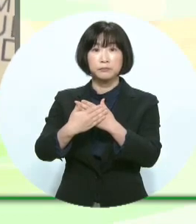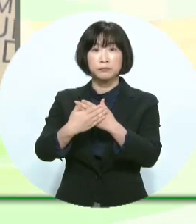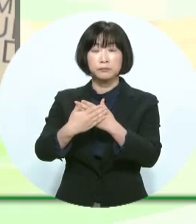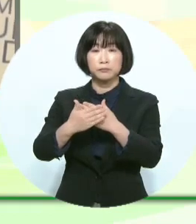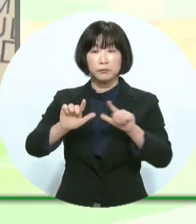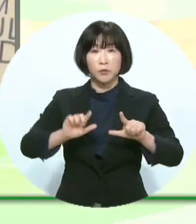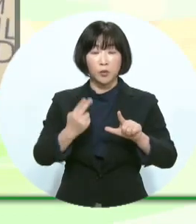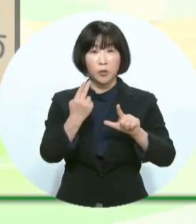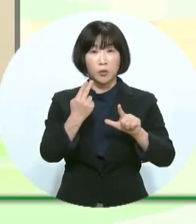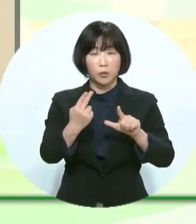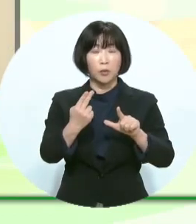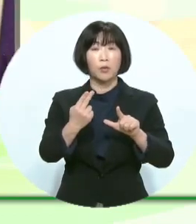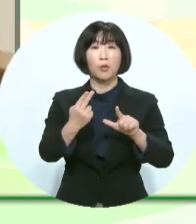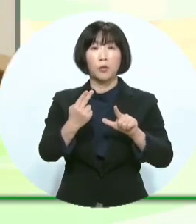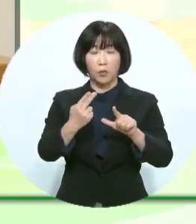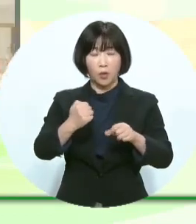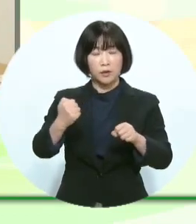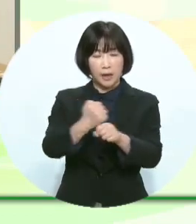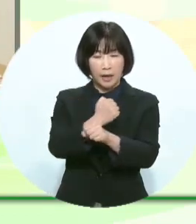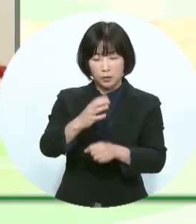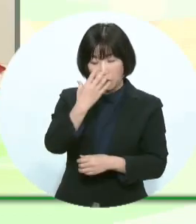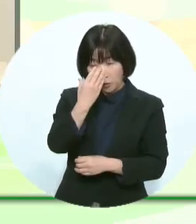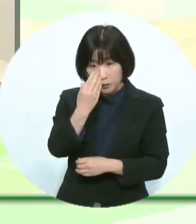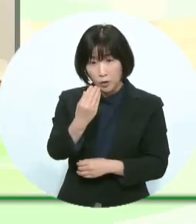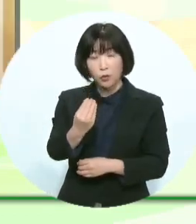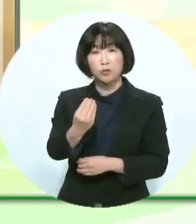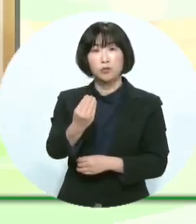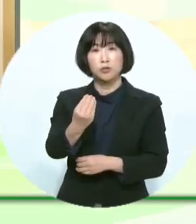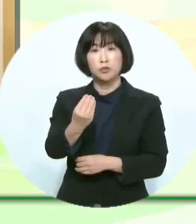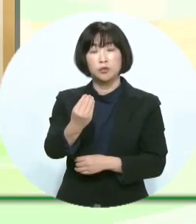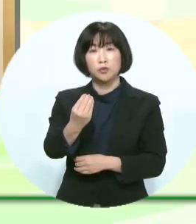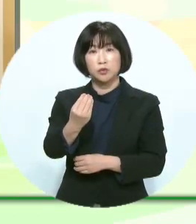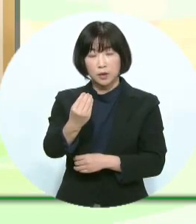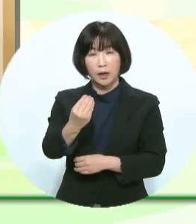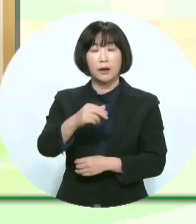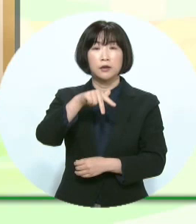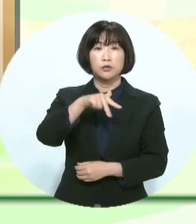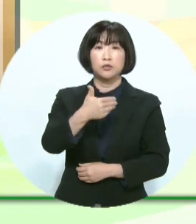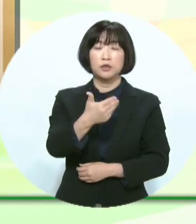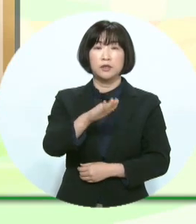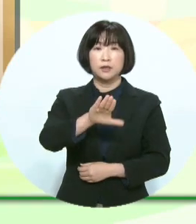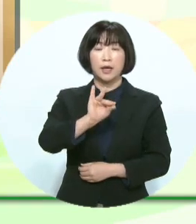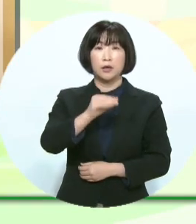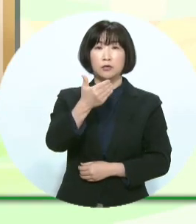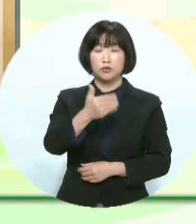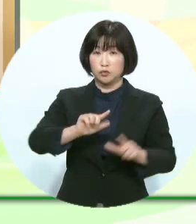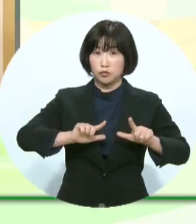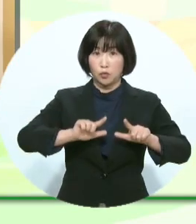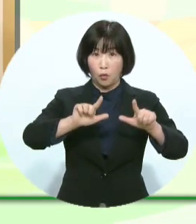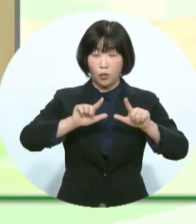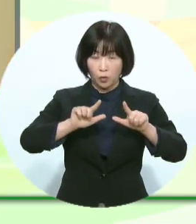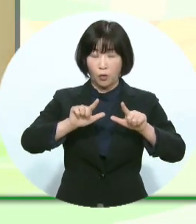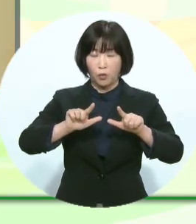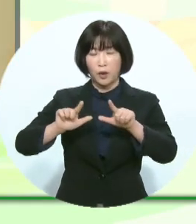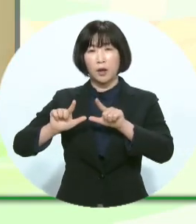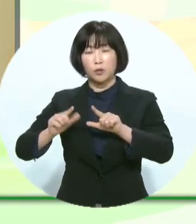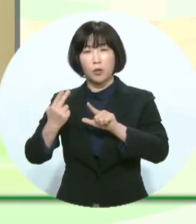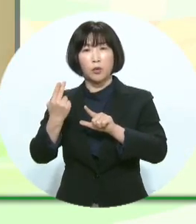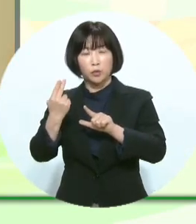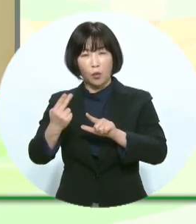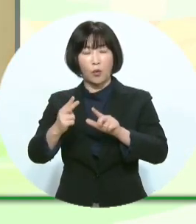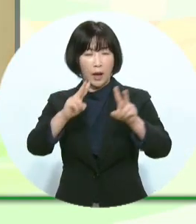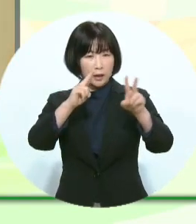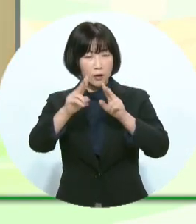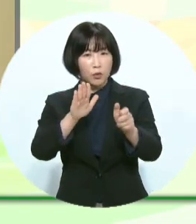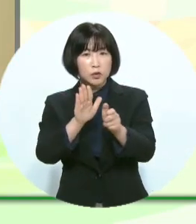都内工業製品の魅力さらに寿司テック東京や企業への都の支援策など